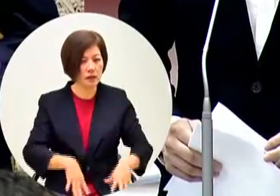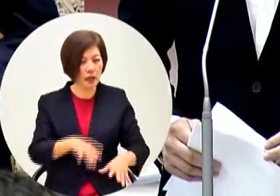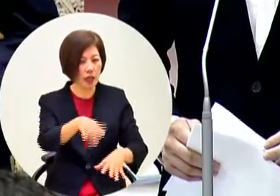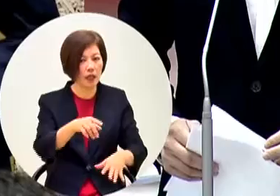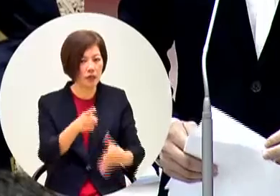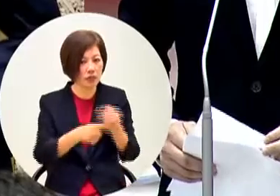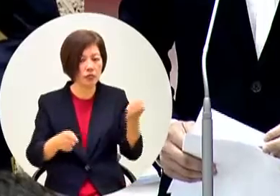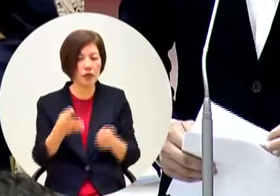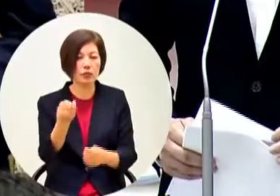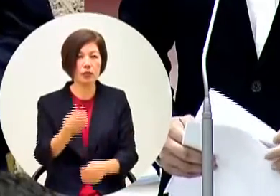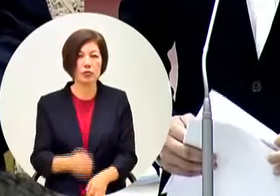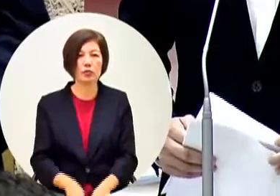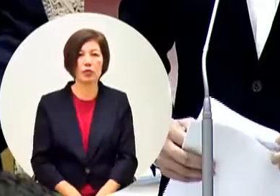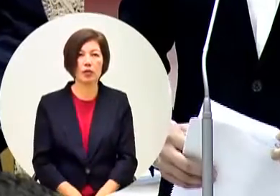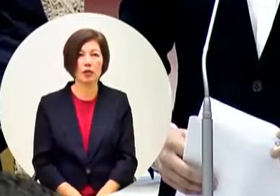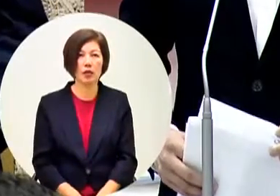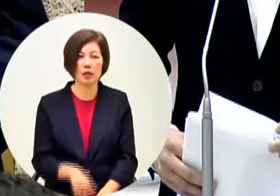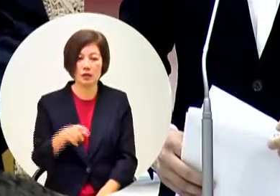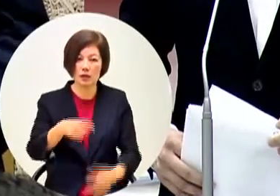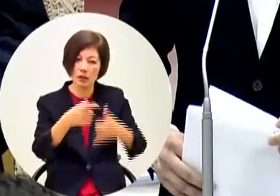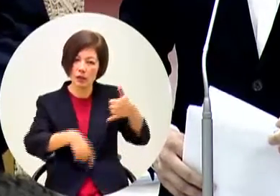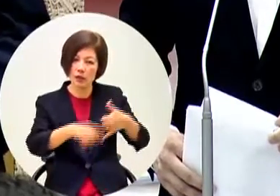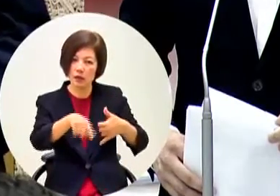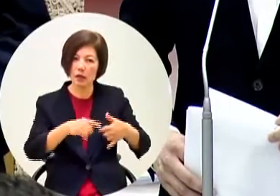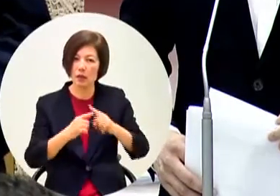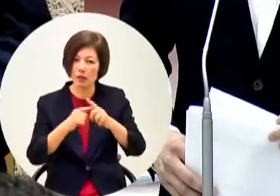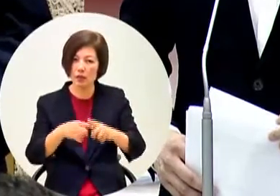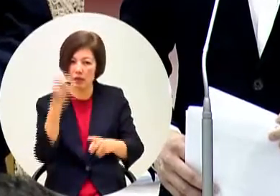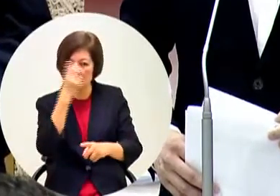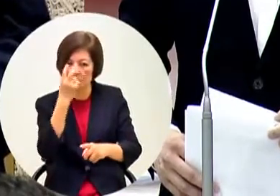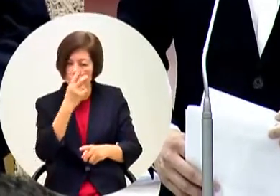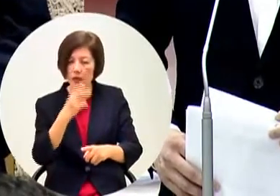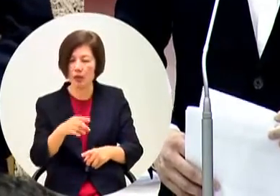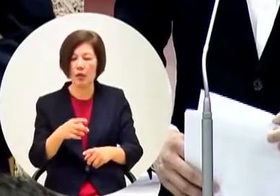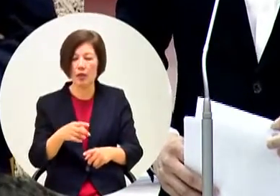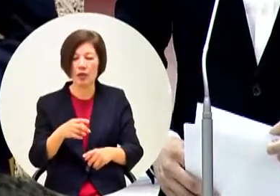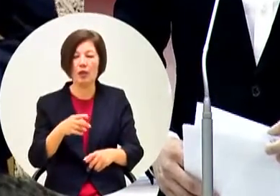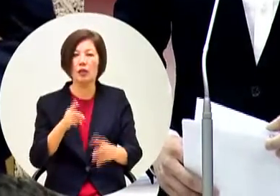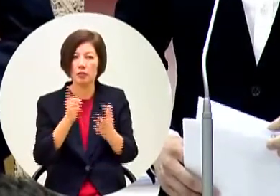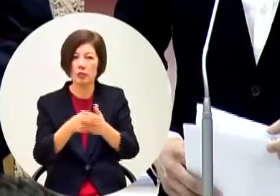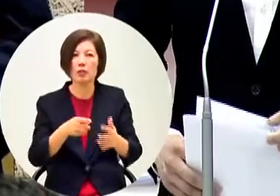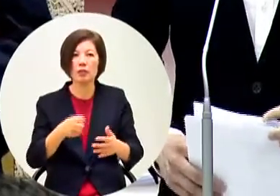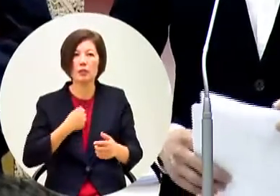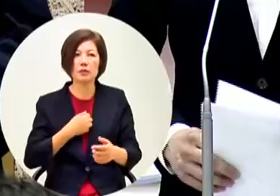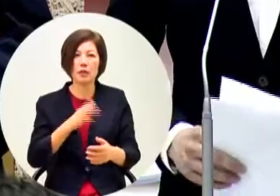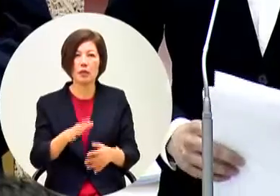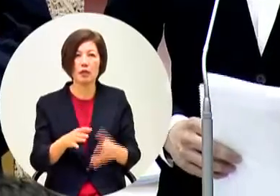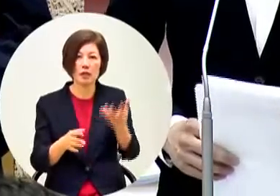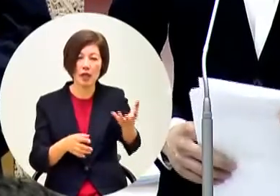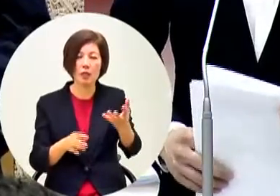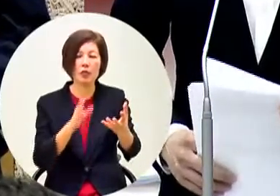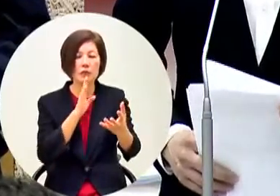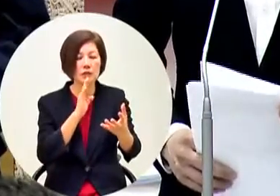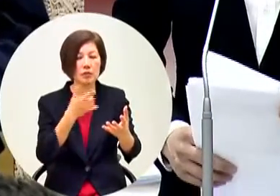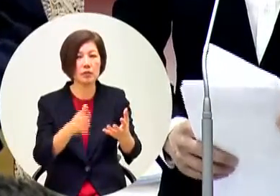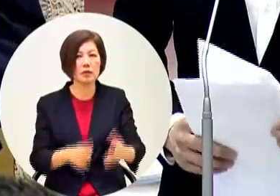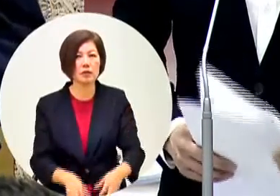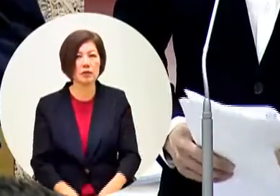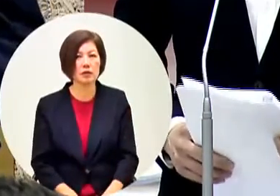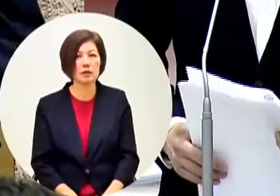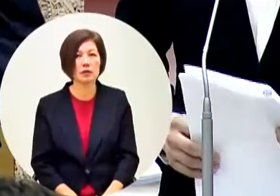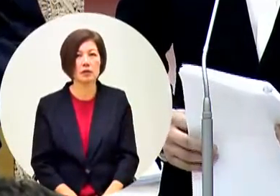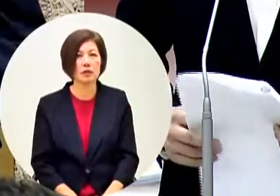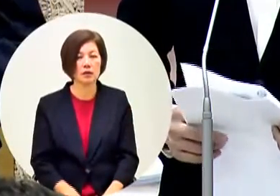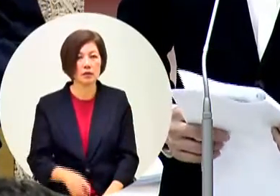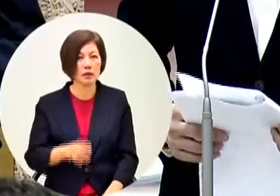件？ 这个个案我没有去个别了解，不过拆除的原则应该， 大部分是不是因为 大部分就是 来自于检